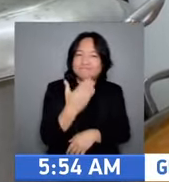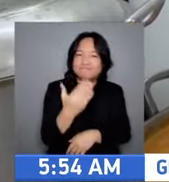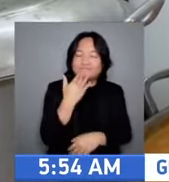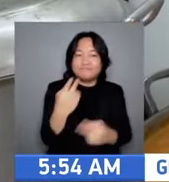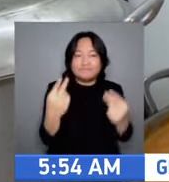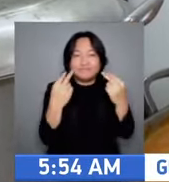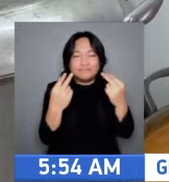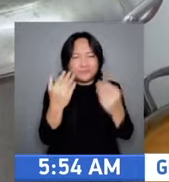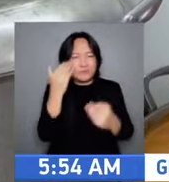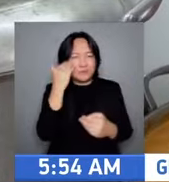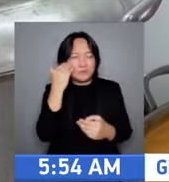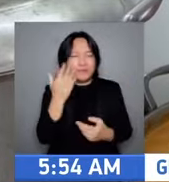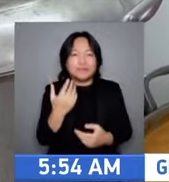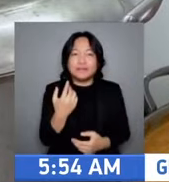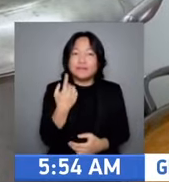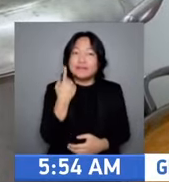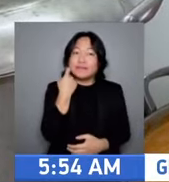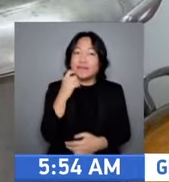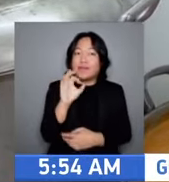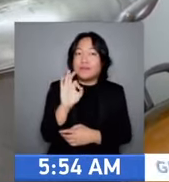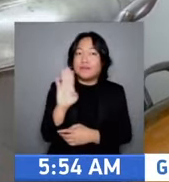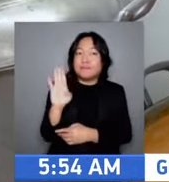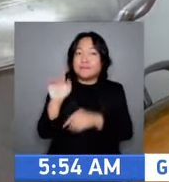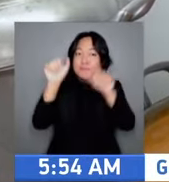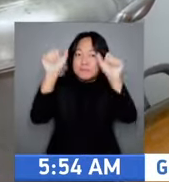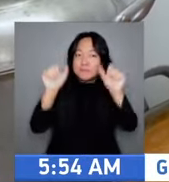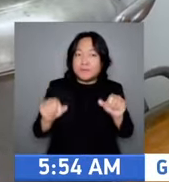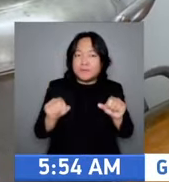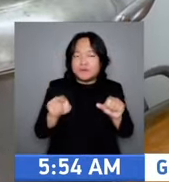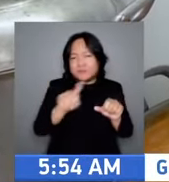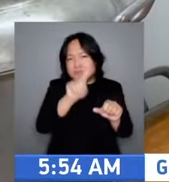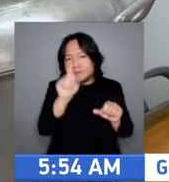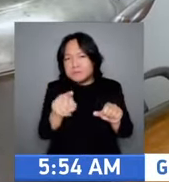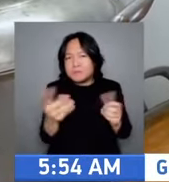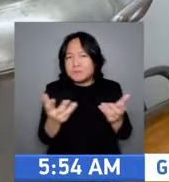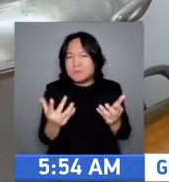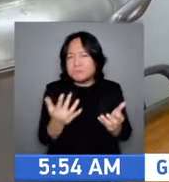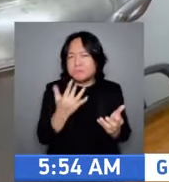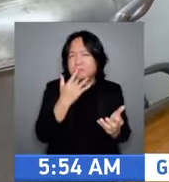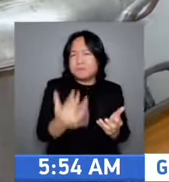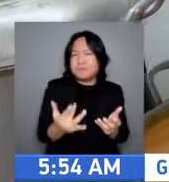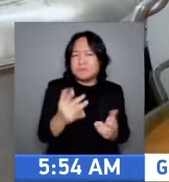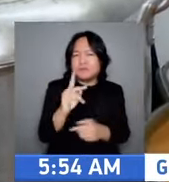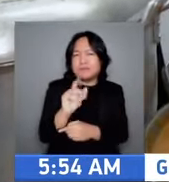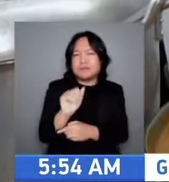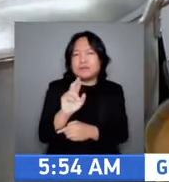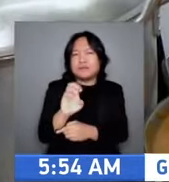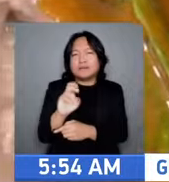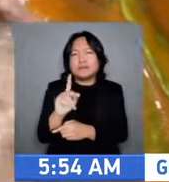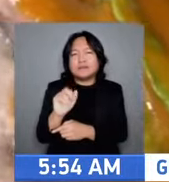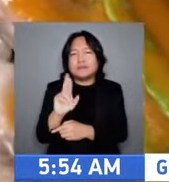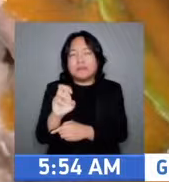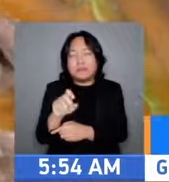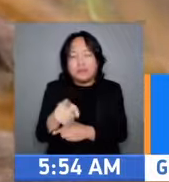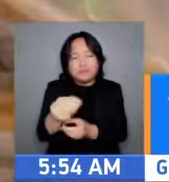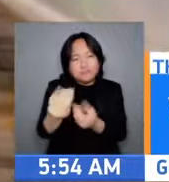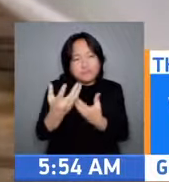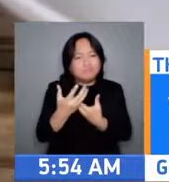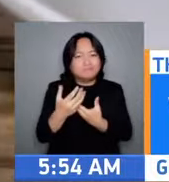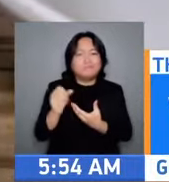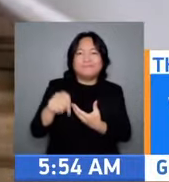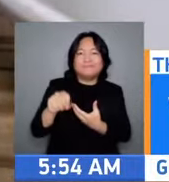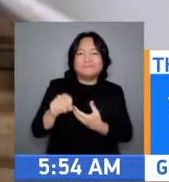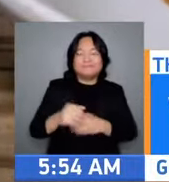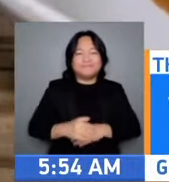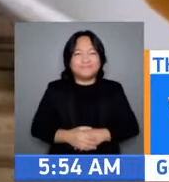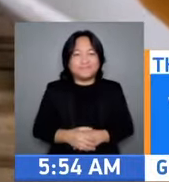tanong sa ating Facebook post kung saan ba kayo makakakain ng masarap na kare-kare. Eto, isama nyo po sa entry nyo dahil ang food adventure